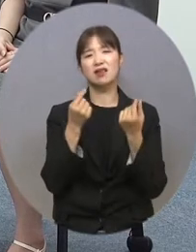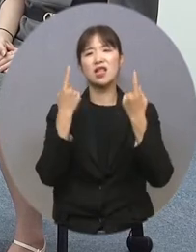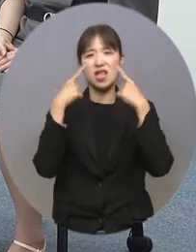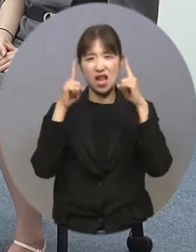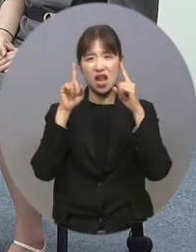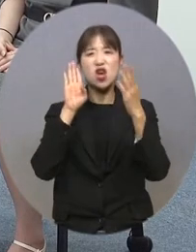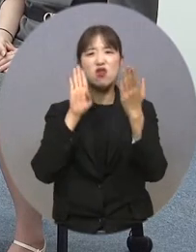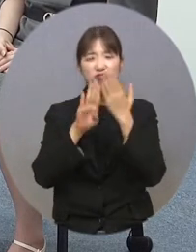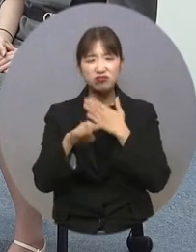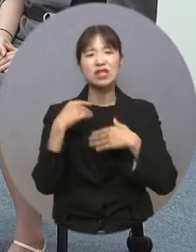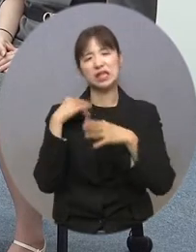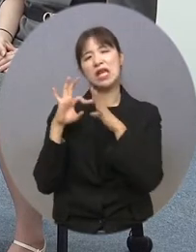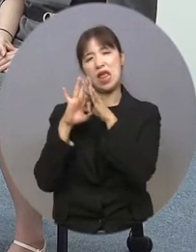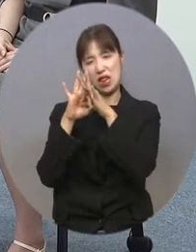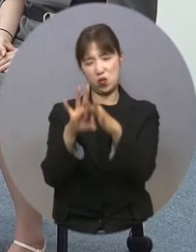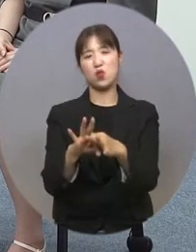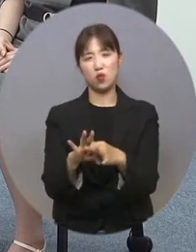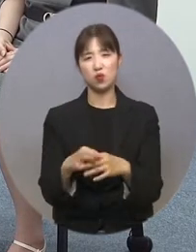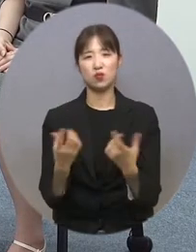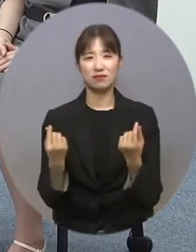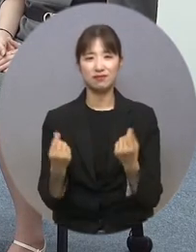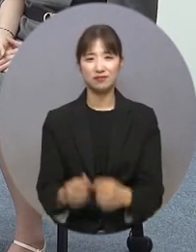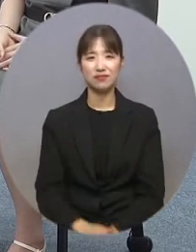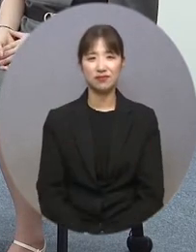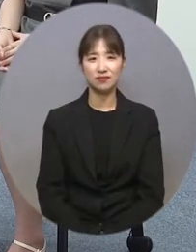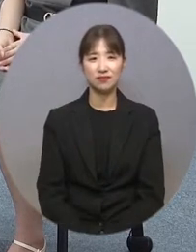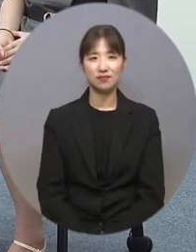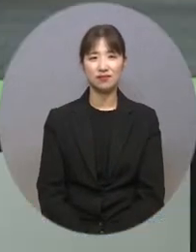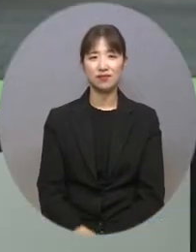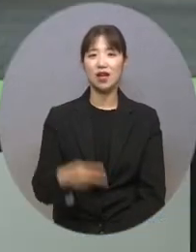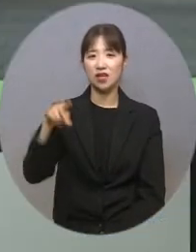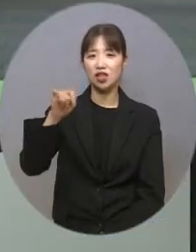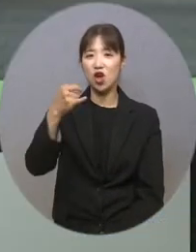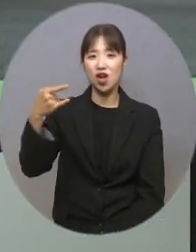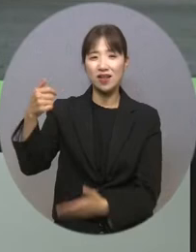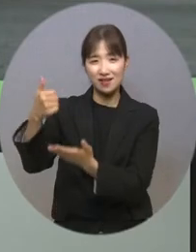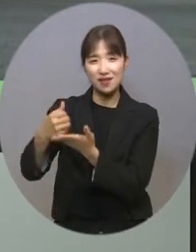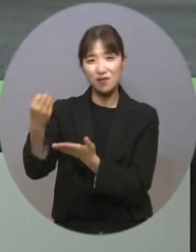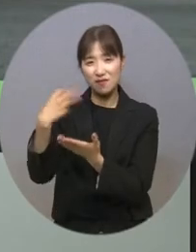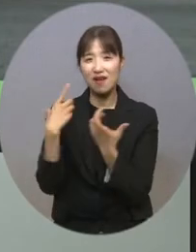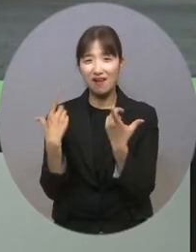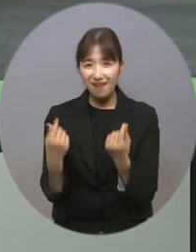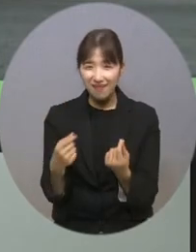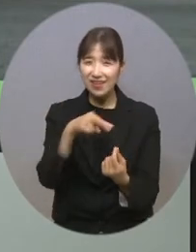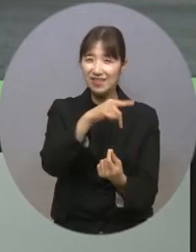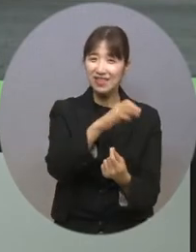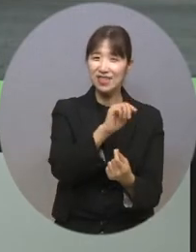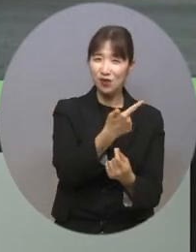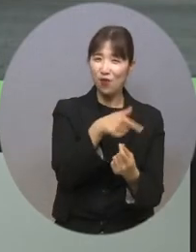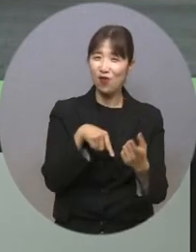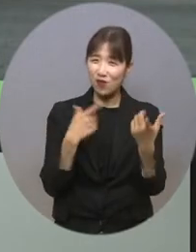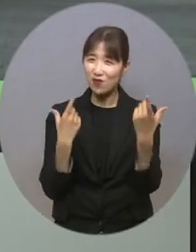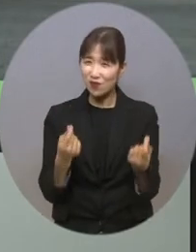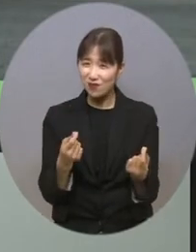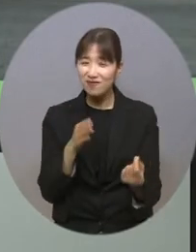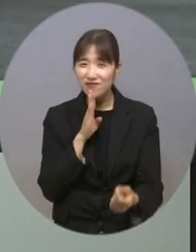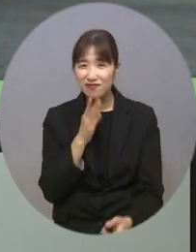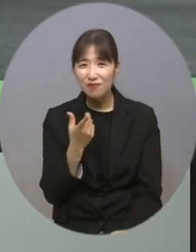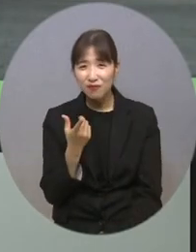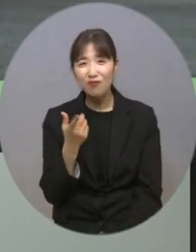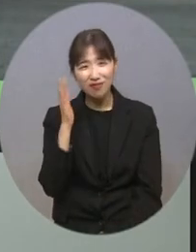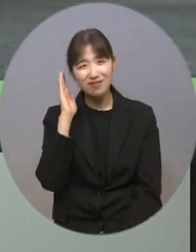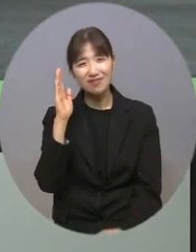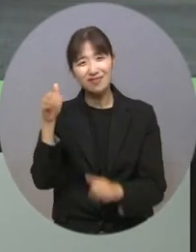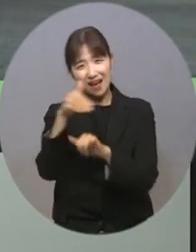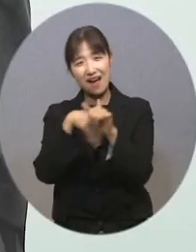했어요 으 뉴 미니 이렇게 그 성인 님 아까 말씀 주셨잖아요 근데 이제 숨었니 얘길 들으니까 아까 ps1 님도